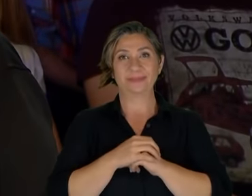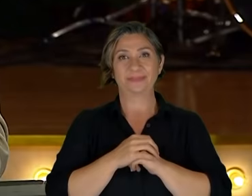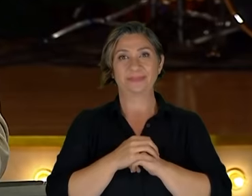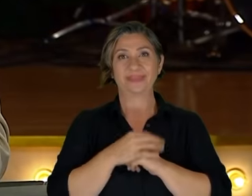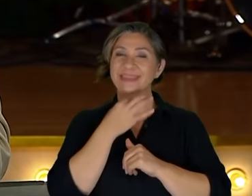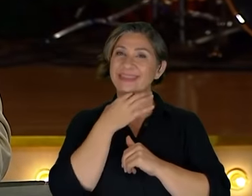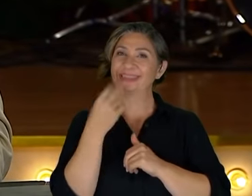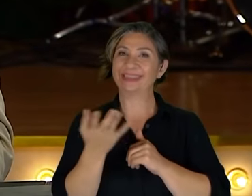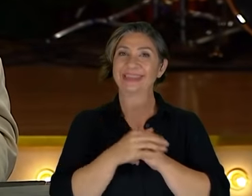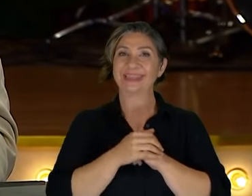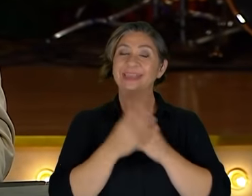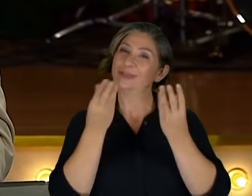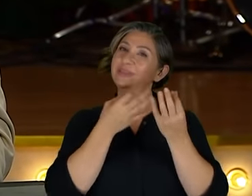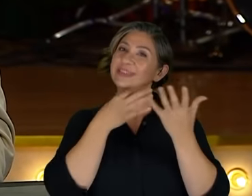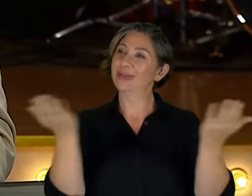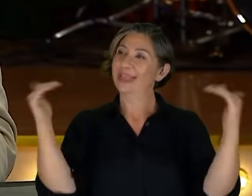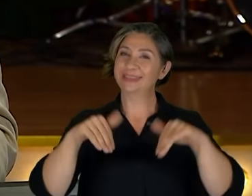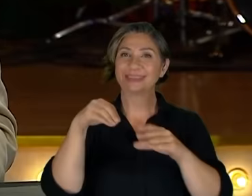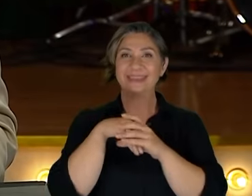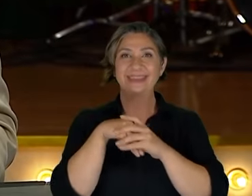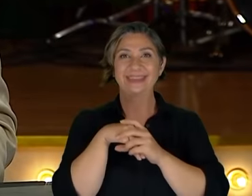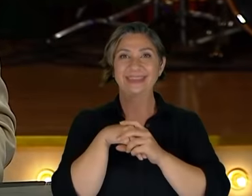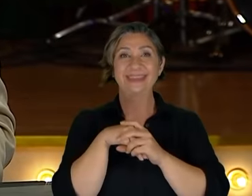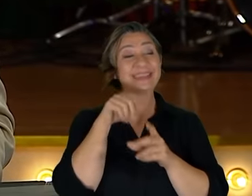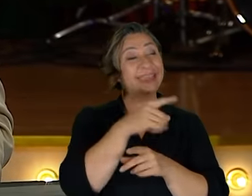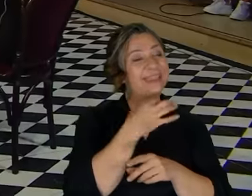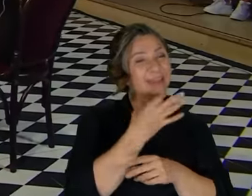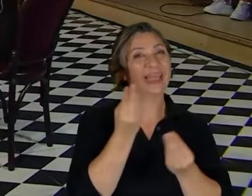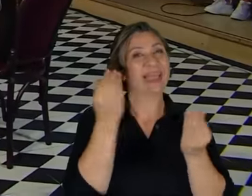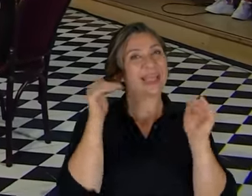Teşekkürler. Peki. Çok teşekkür ederim. Teşekkür. Size de çok teşekkür ederim. İyi ki geldiniz.